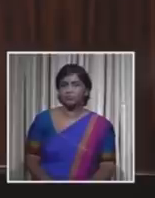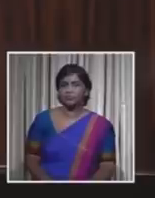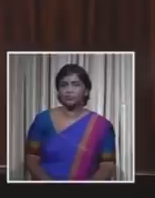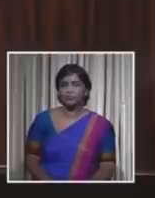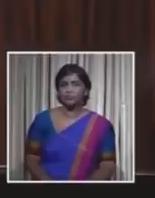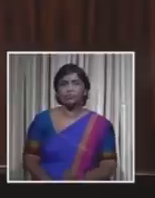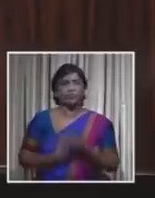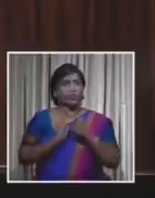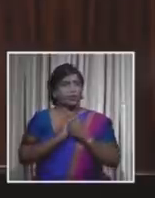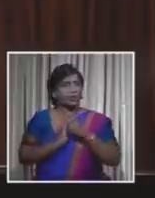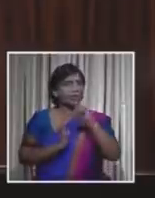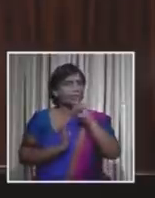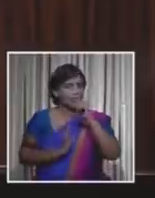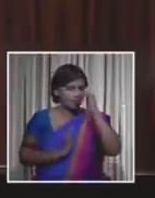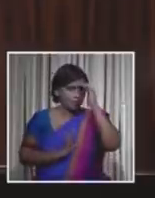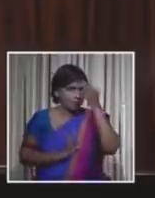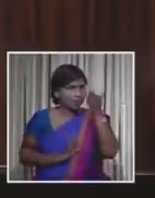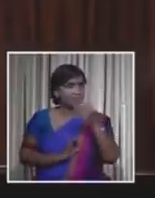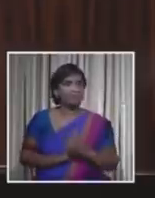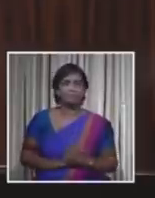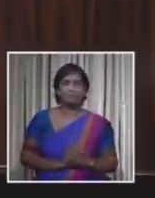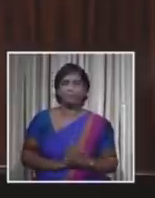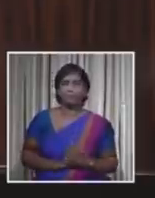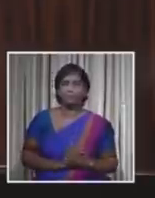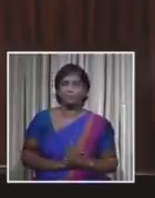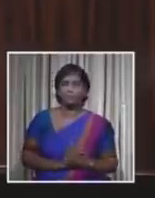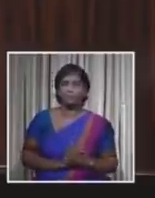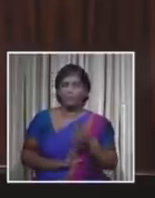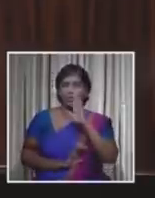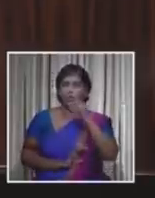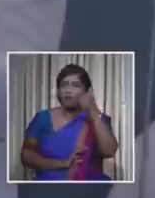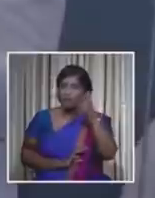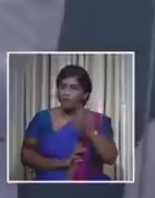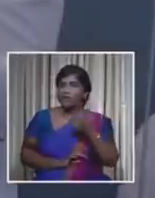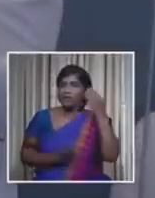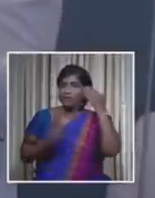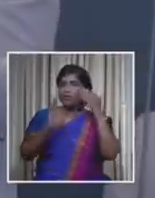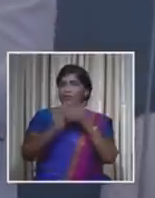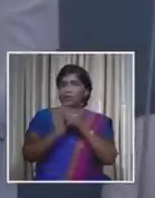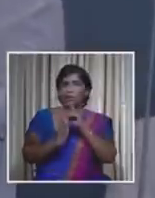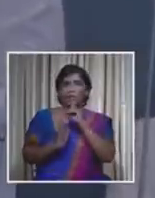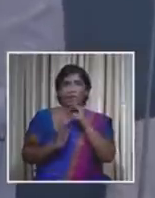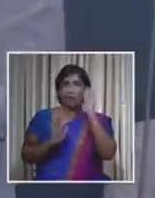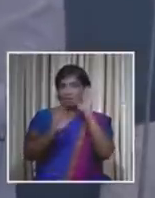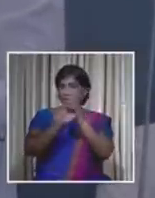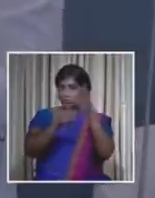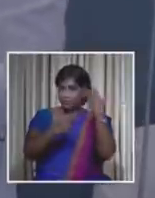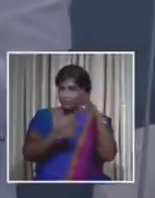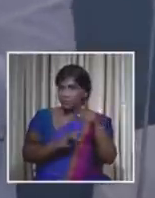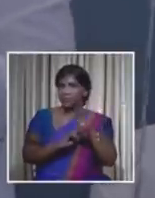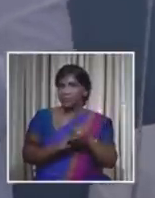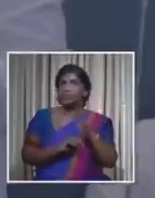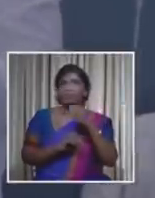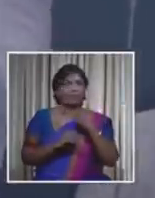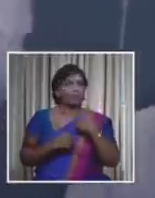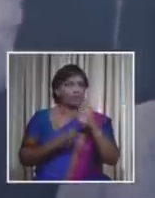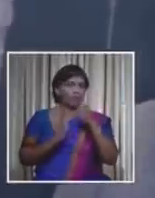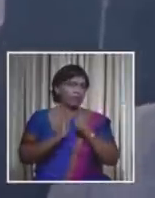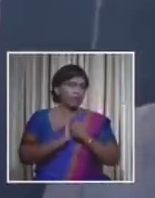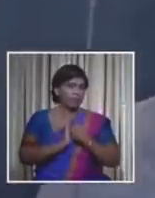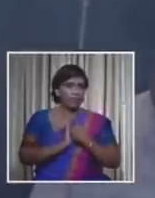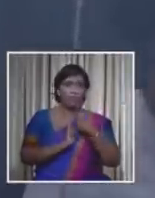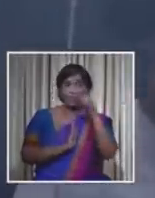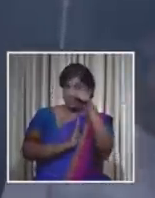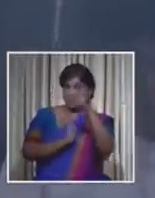ගරු කතානායකතුමනි ඔබතුමා ඉතාමත් වැදගත් කාරණයක් කතානායක නිවේදනයේ තුල කරා ඒ පිළිබඳව අපේ සම්පූර්ණ ගෞරවය